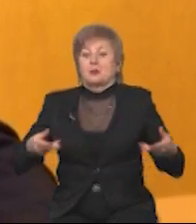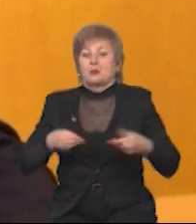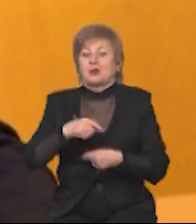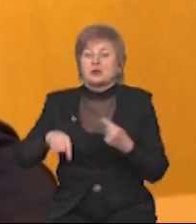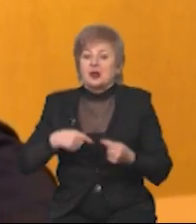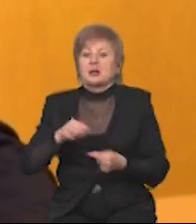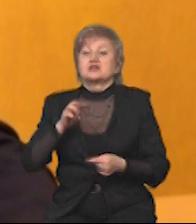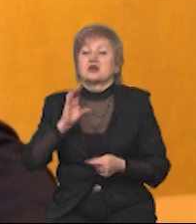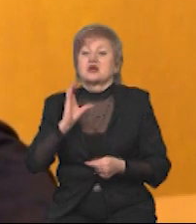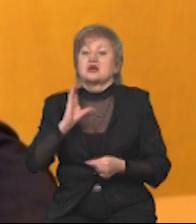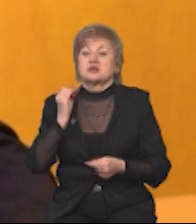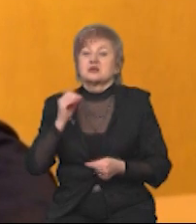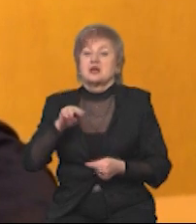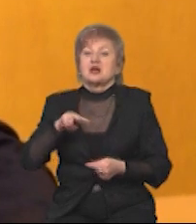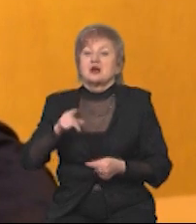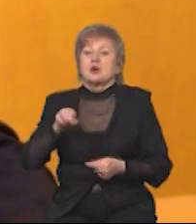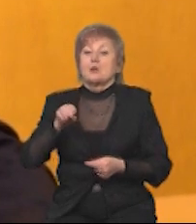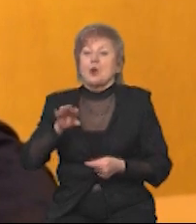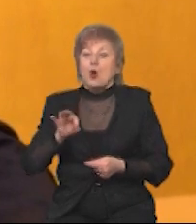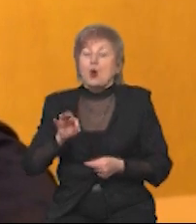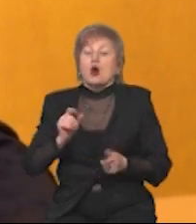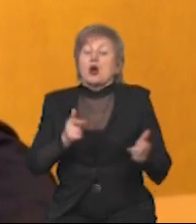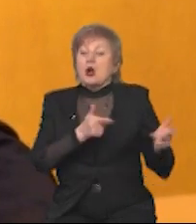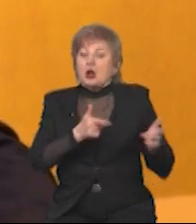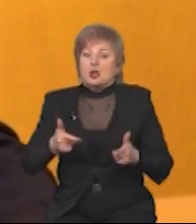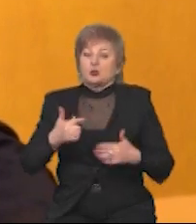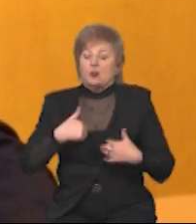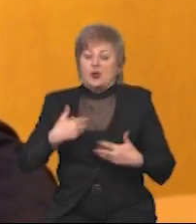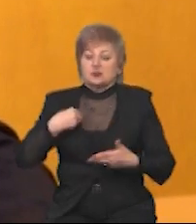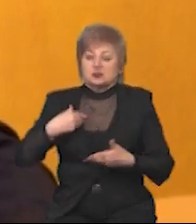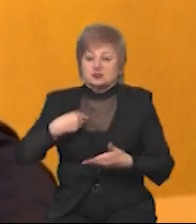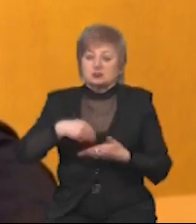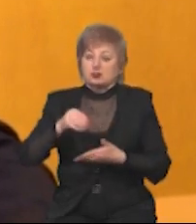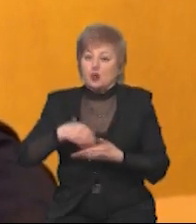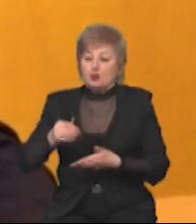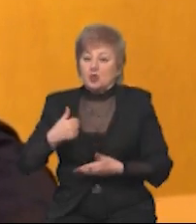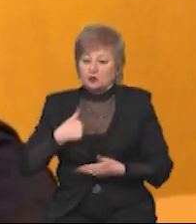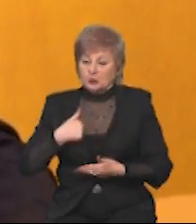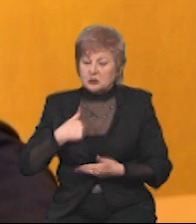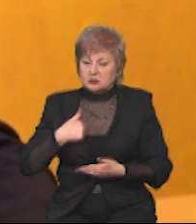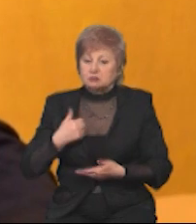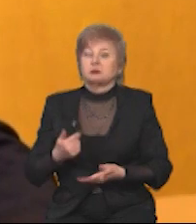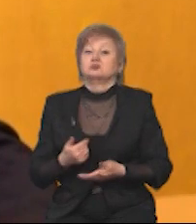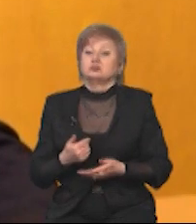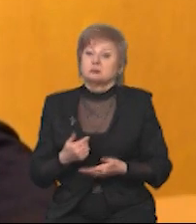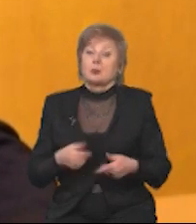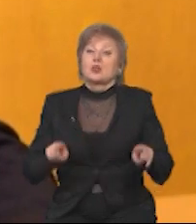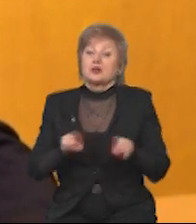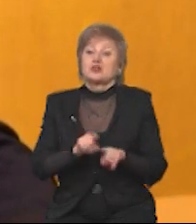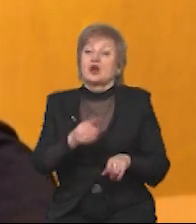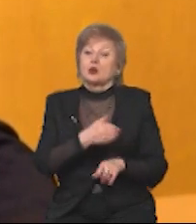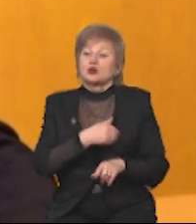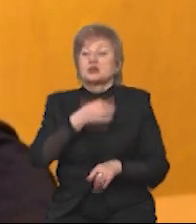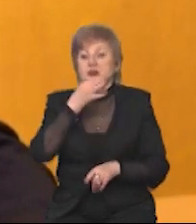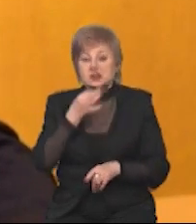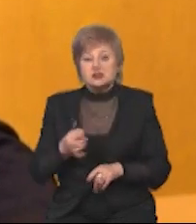Сільпо, яка готова вже сьогодні закуповувати нашу продукцію для своїх супермаркетів. Також хотів би зазначити,